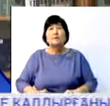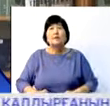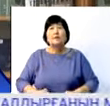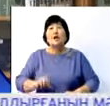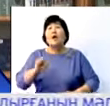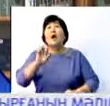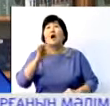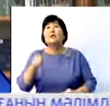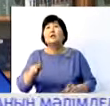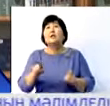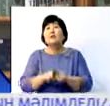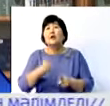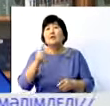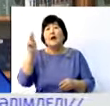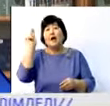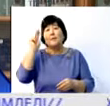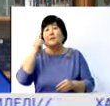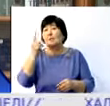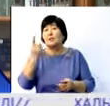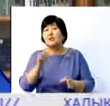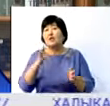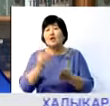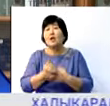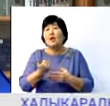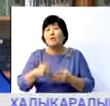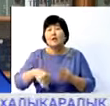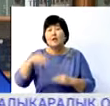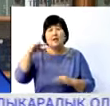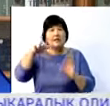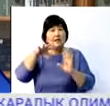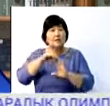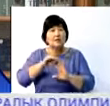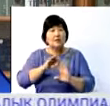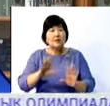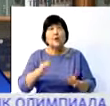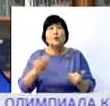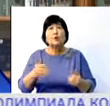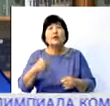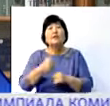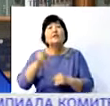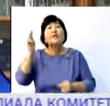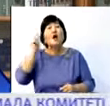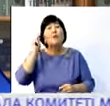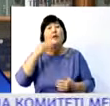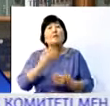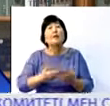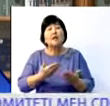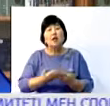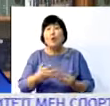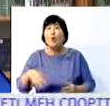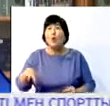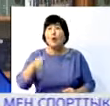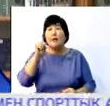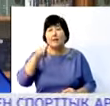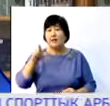Абайды жапа-жалғыз білімнен бақ шықпайды дейді. Өлшеусіздің симасын бір сезбеген дейді. Сонда негізінен білім дегеніміз ол бәрін білетін